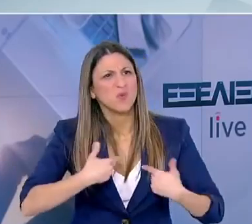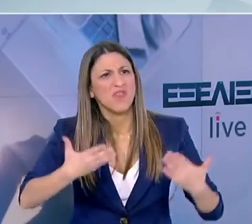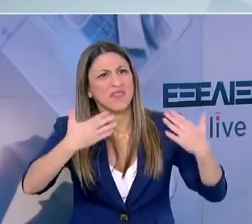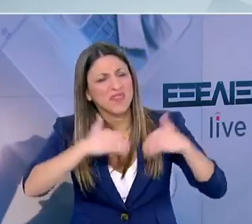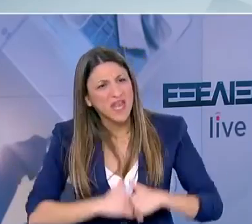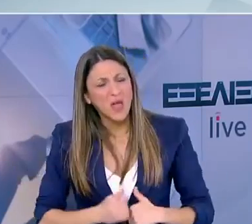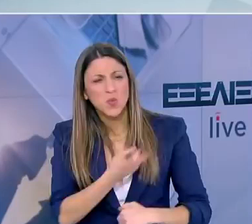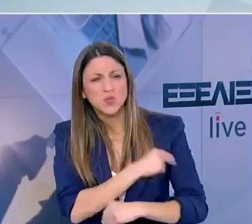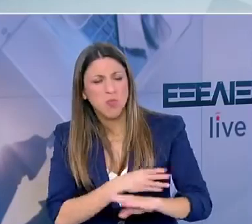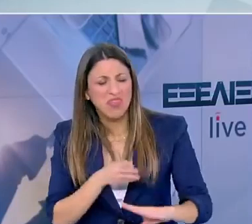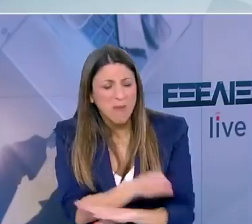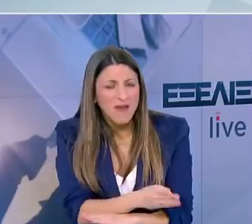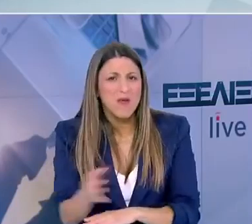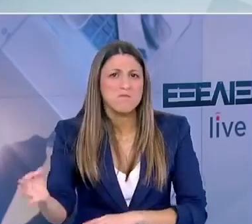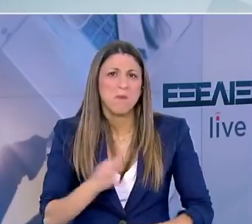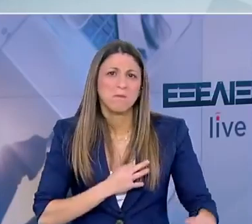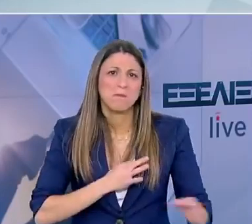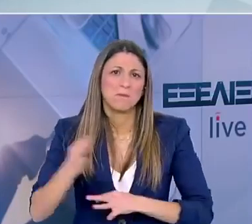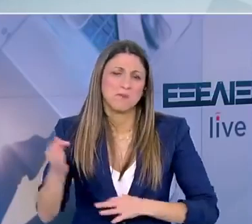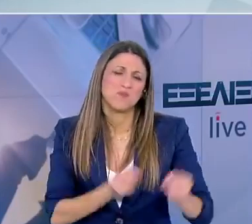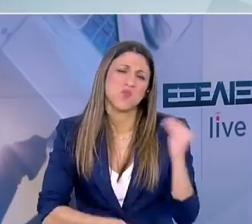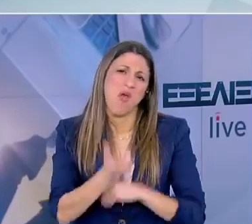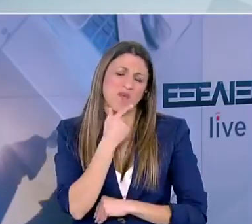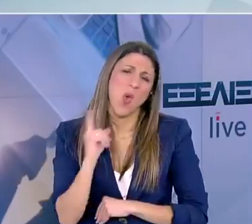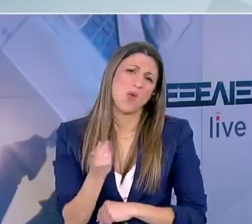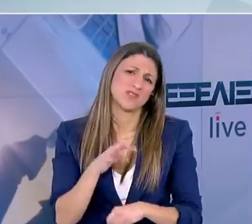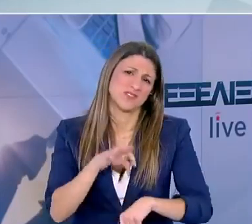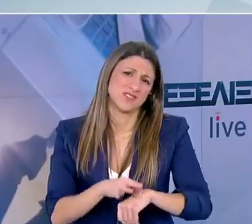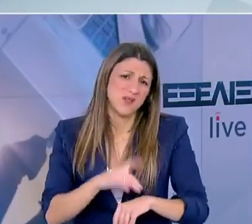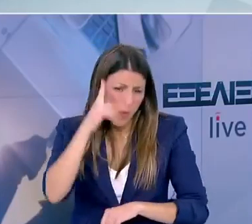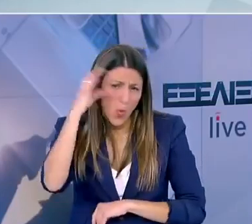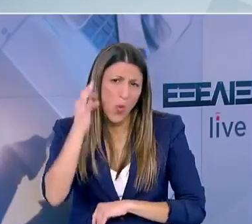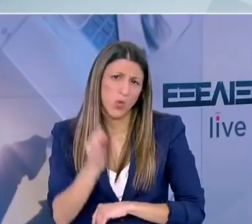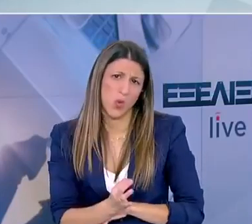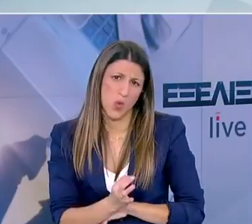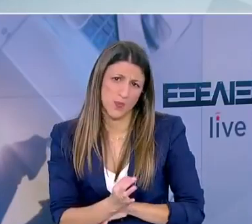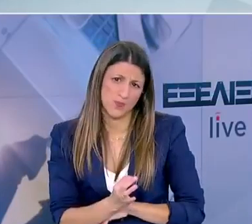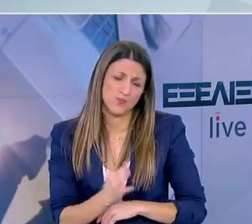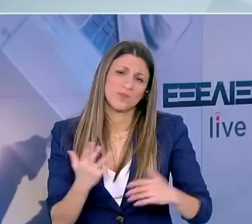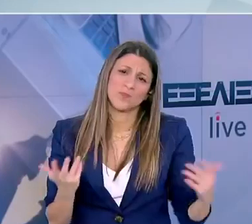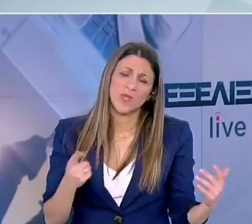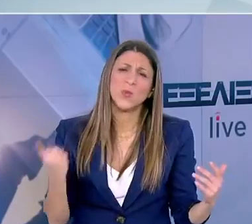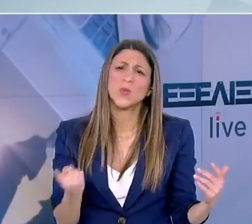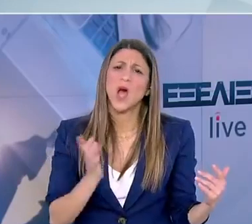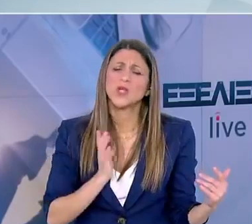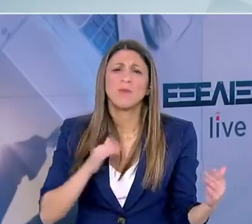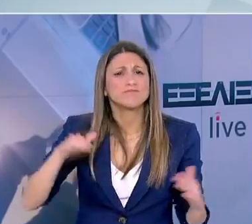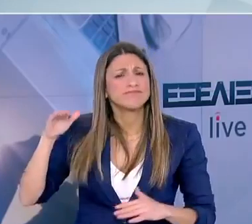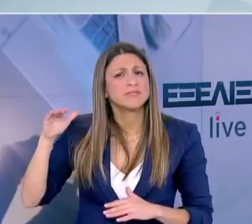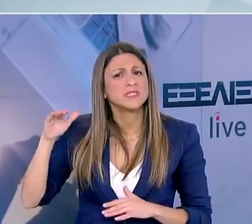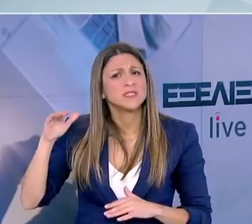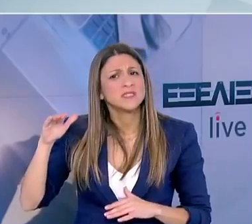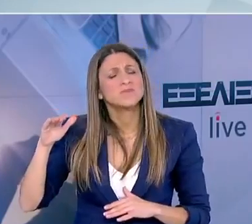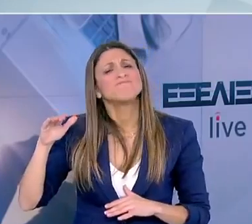και φυσικά είναι πιο ευάλωτοι στον ιό. Οι περισσότεροι είναι νέες ηλικίες. Γι' αυτό είδατε το μήνυμά μας ήταν σήμερα να προστατεύσουμε